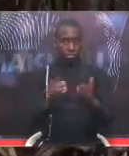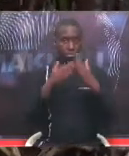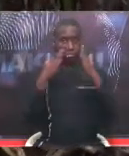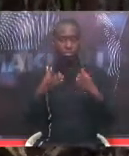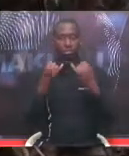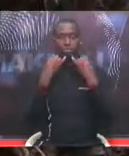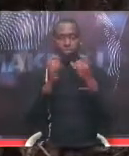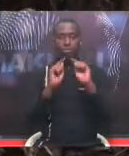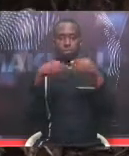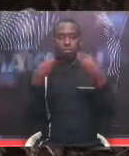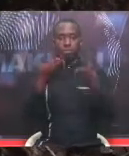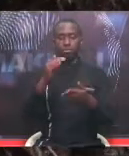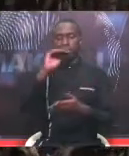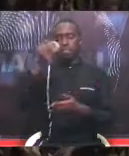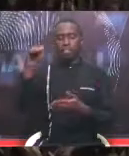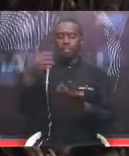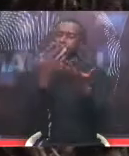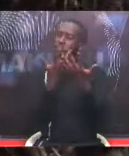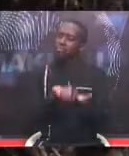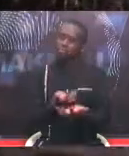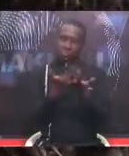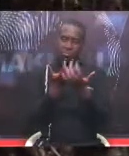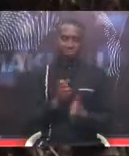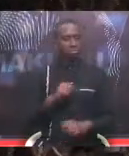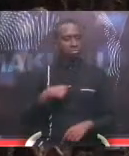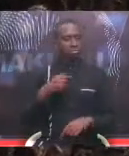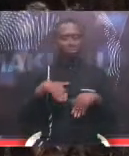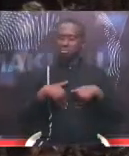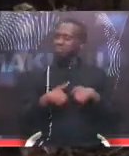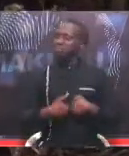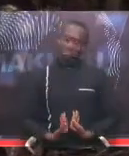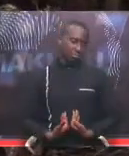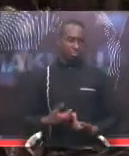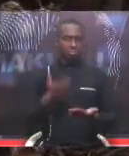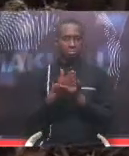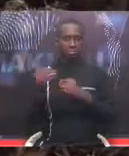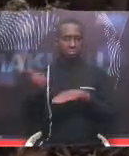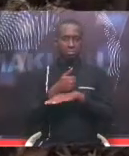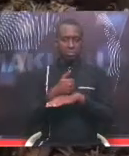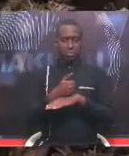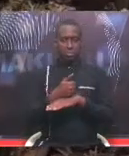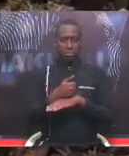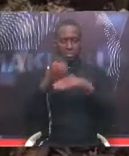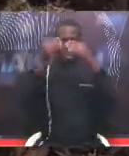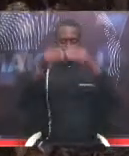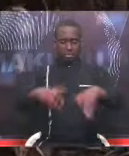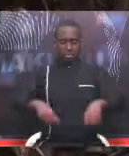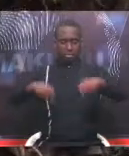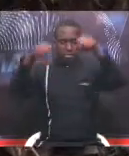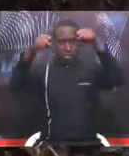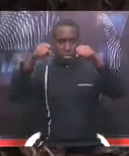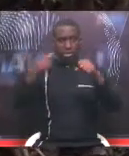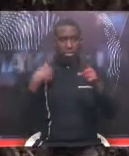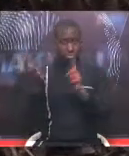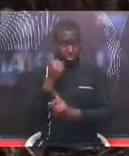ngo batabaha amabati tugategereza twararambiwe doruko none se nasize imifuka nyine ari uko ibyo